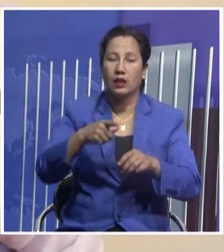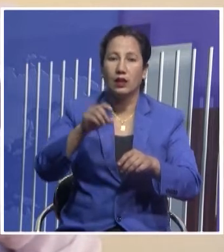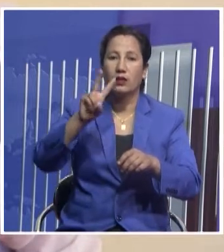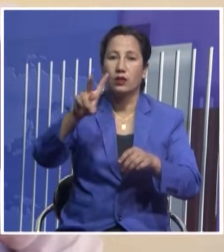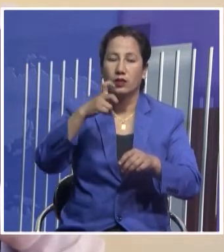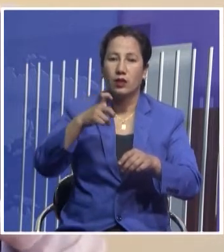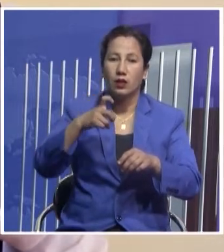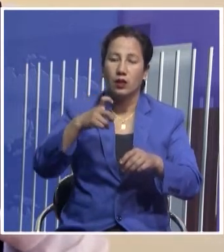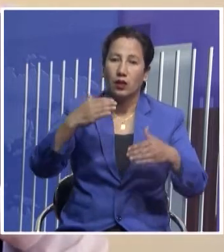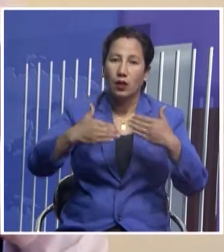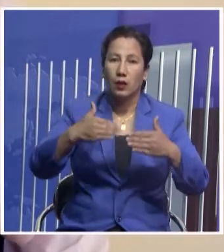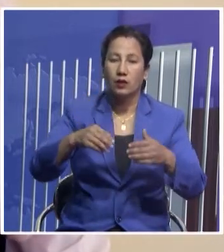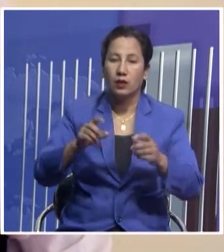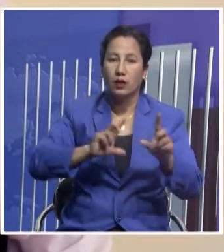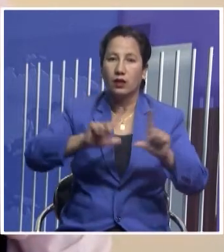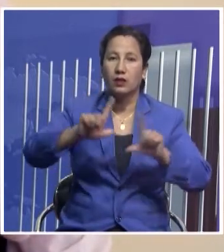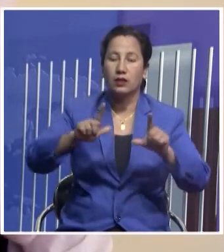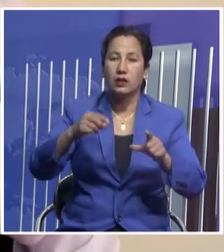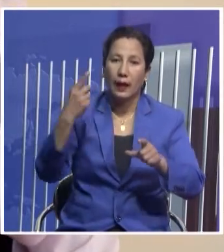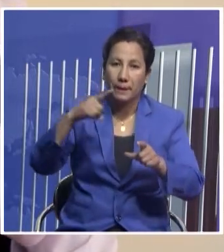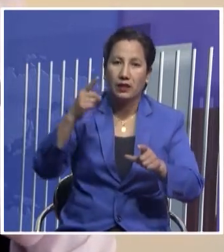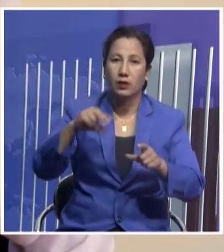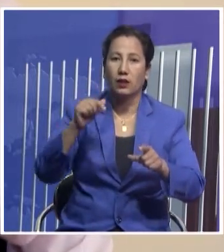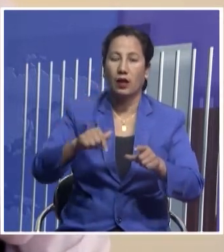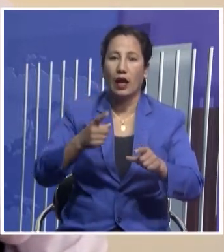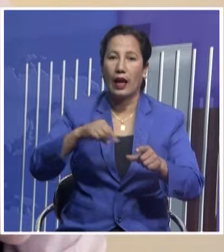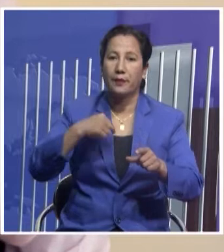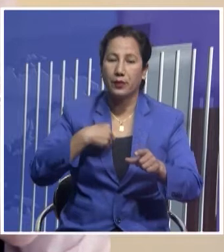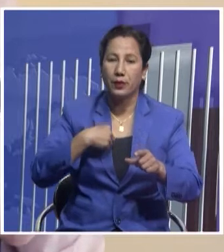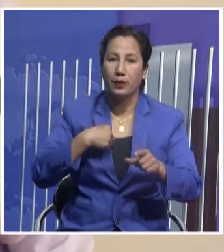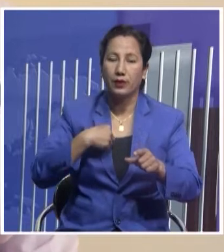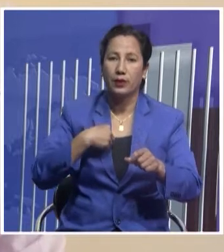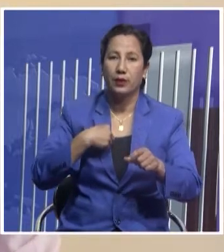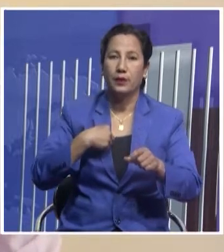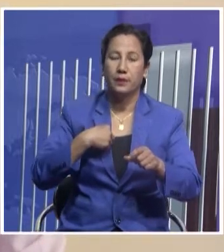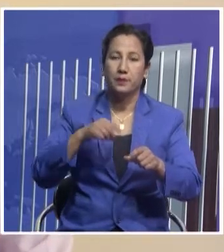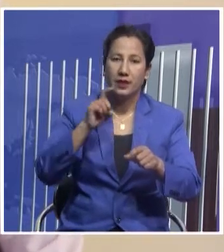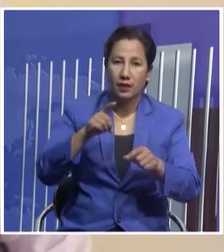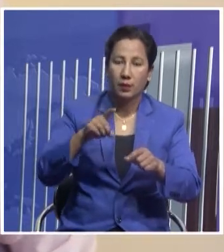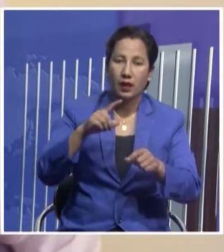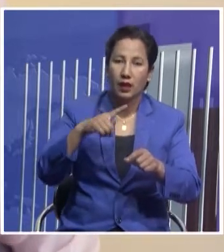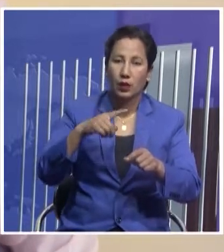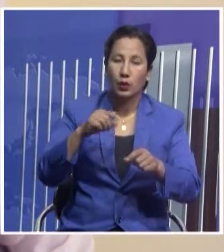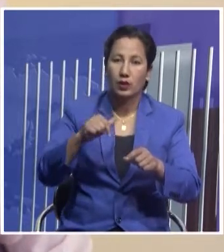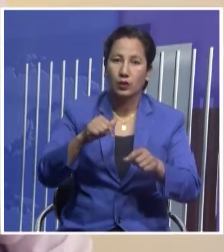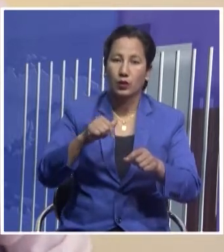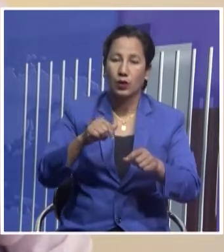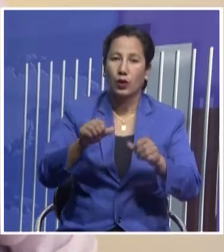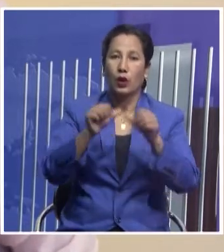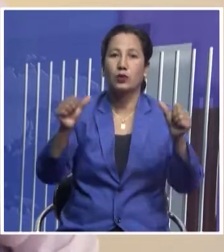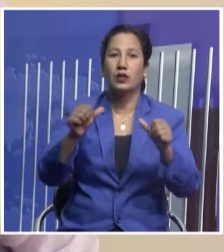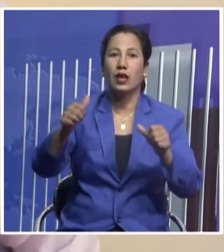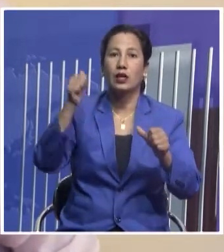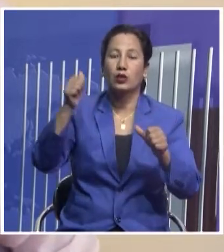200 को हारिमा चाहिँ नक्सा पास भएको छ। तर हाम्रो डेटाले र हाम्रो चाहिँ तपाईँको चाहिँ एस्पेक्ट अनुसार